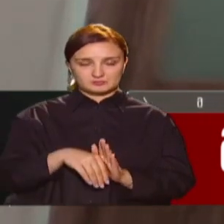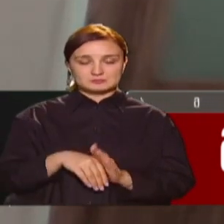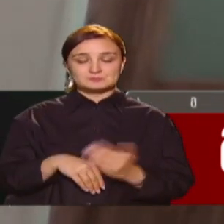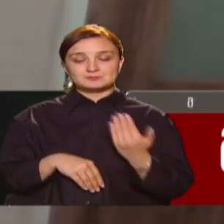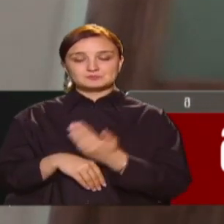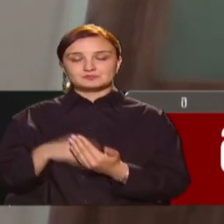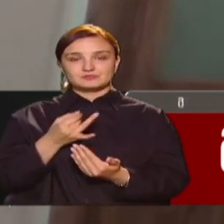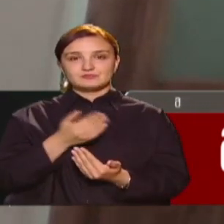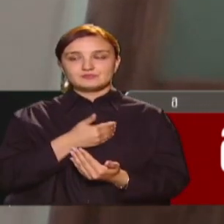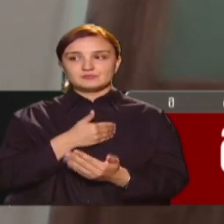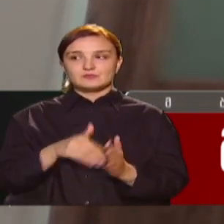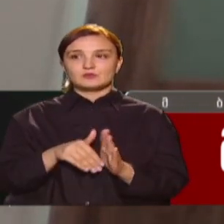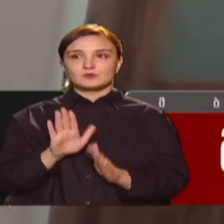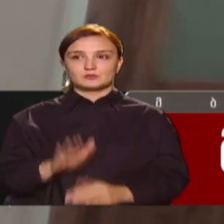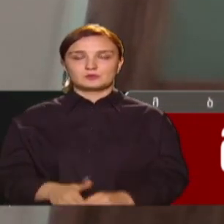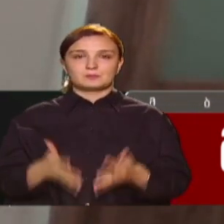bisgahorțele,